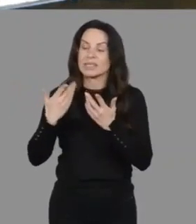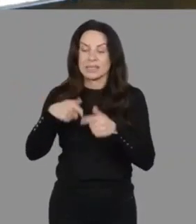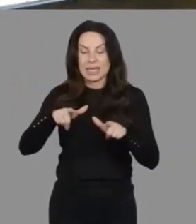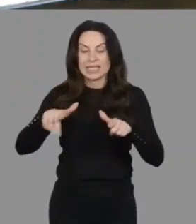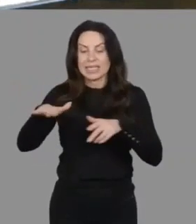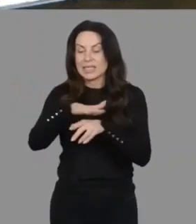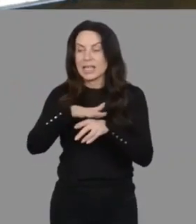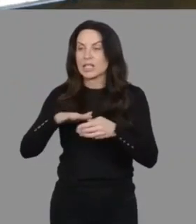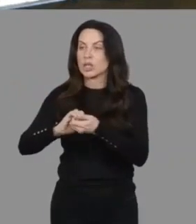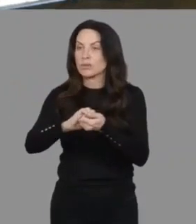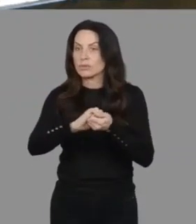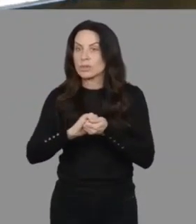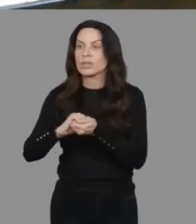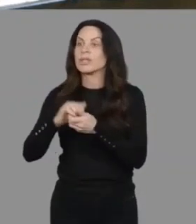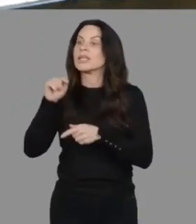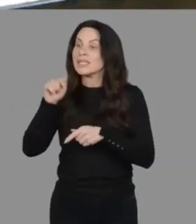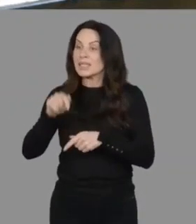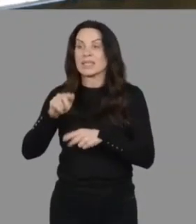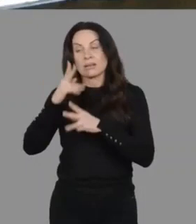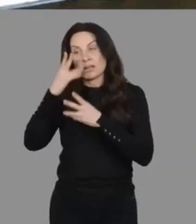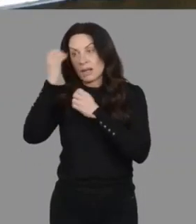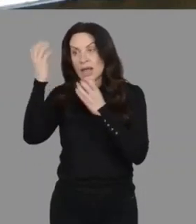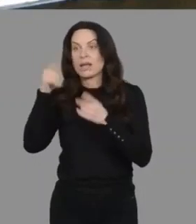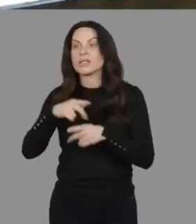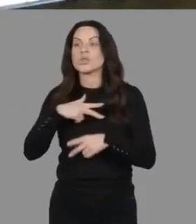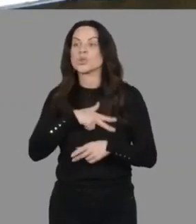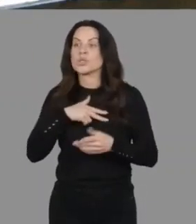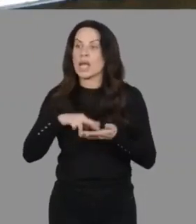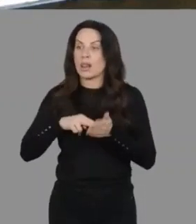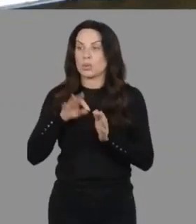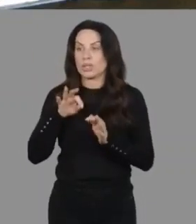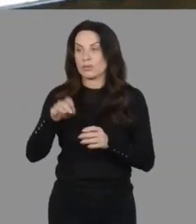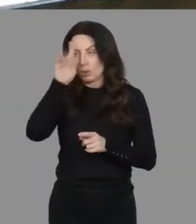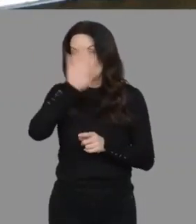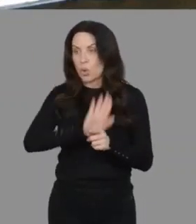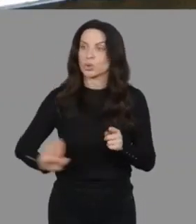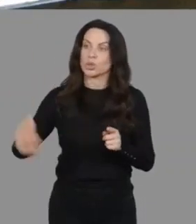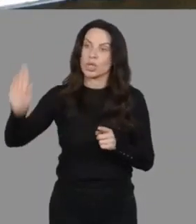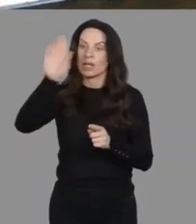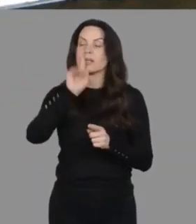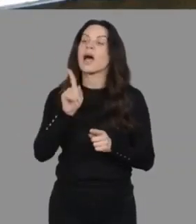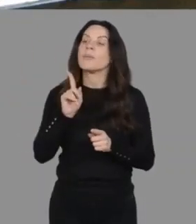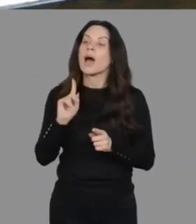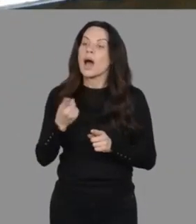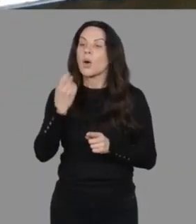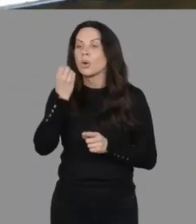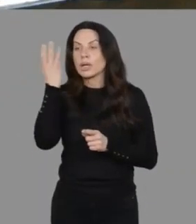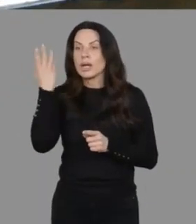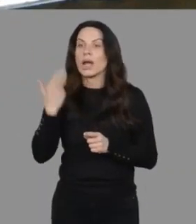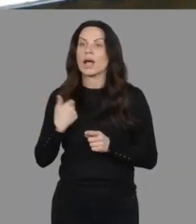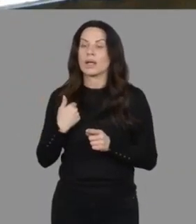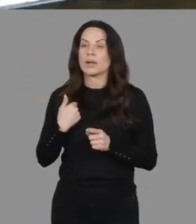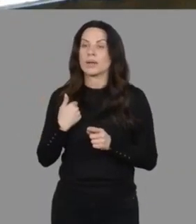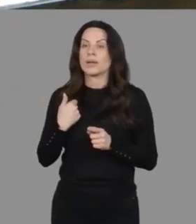um soziale Politik für dieses Land. Es ist aber auch klar, dass